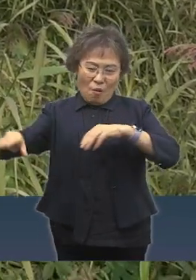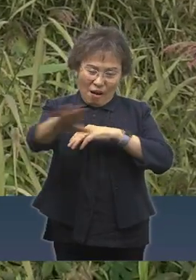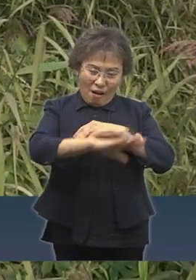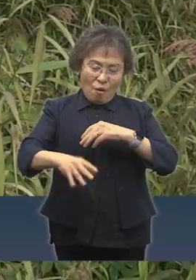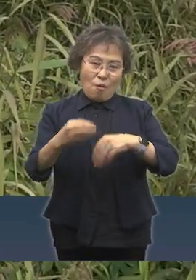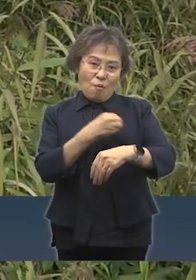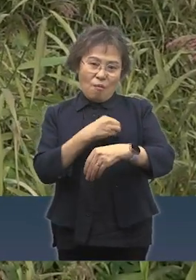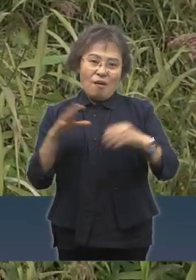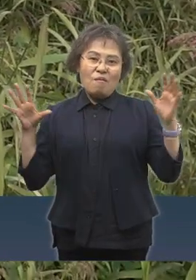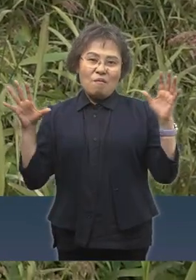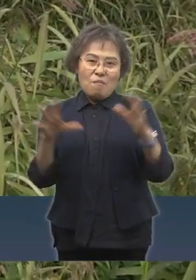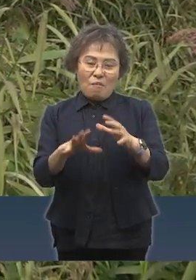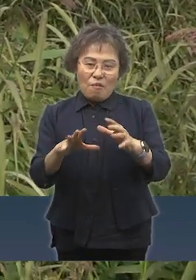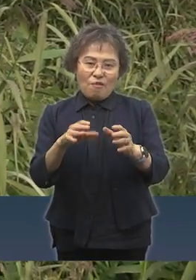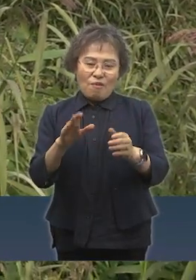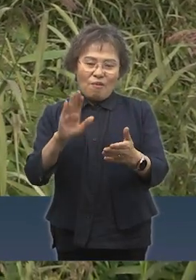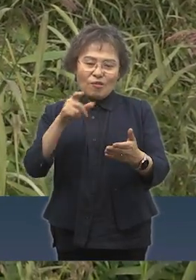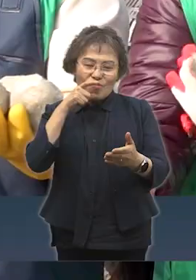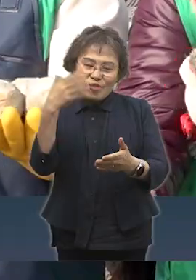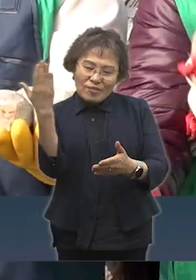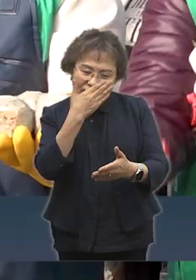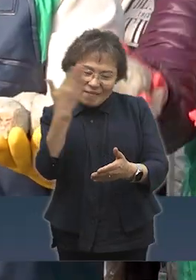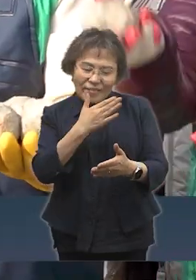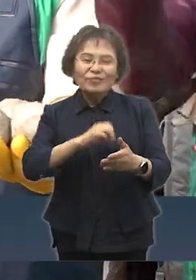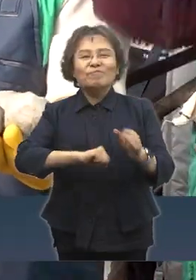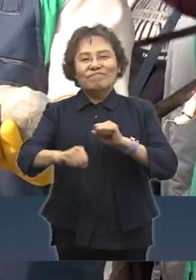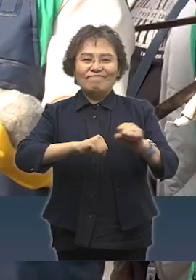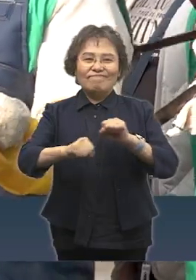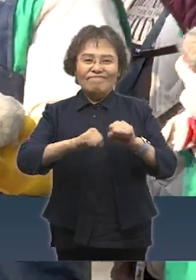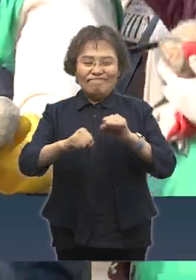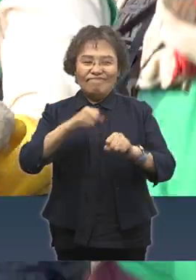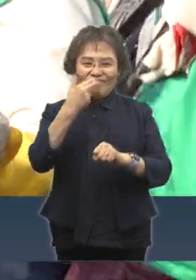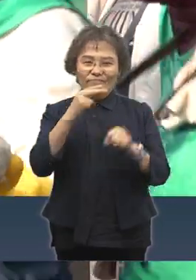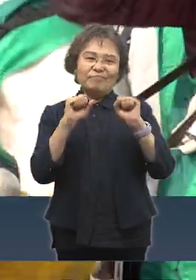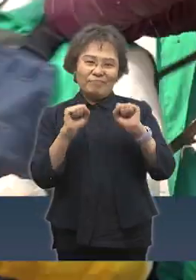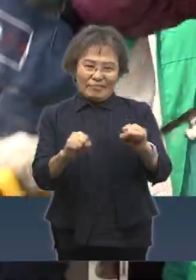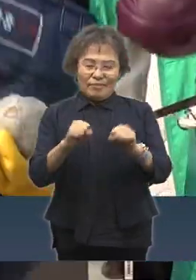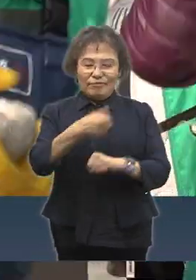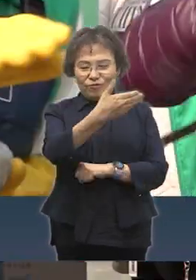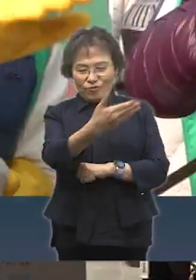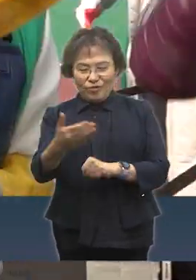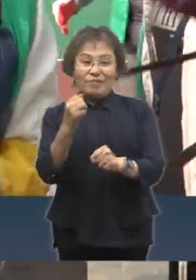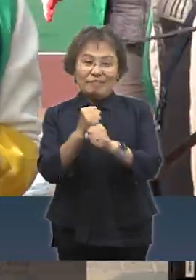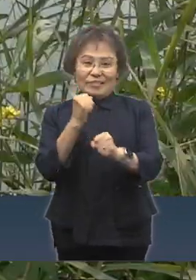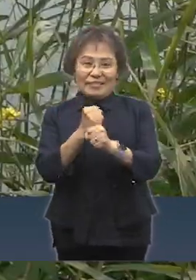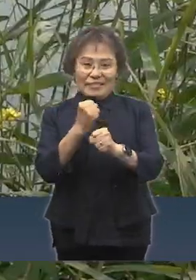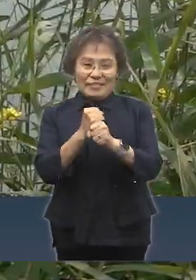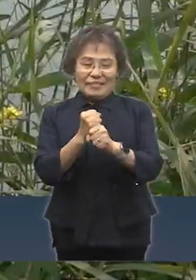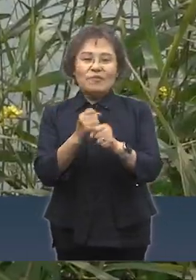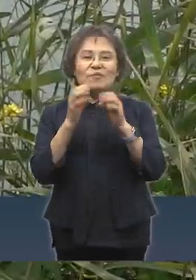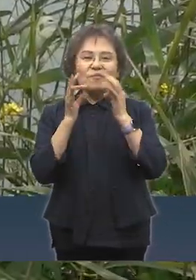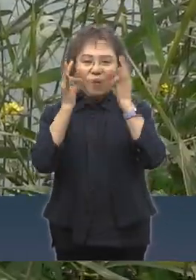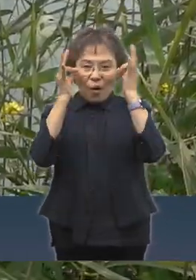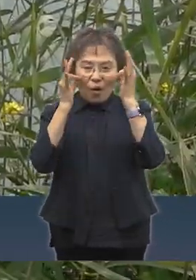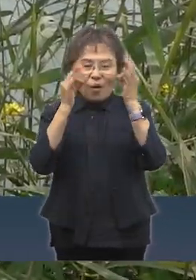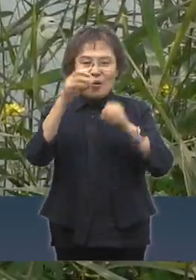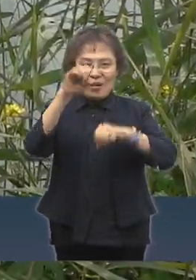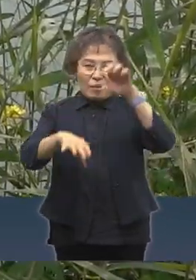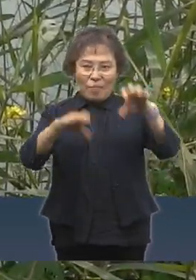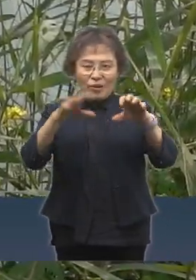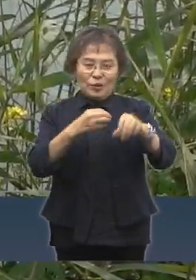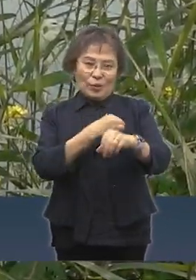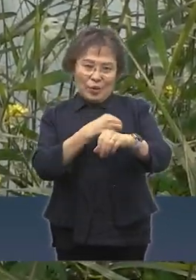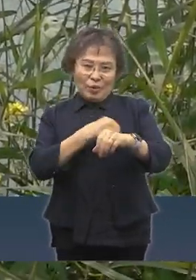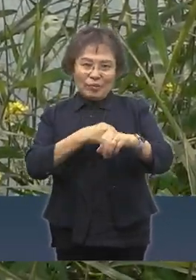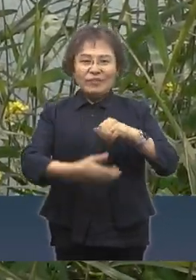전체회원이 모여 중랑천 가꾸기에 나섰습니다 그는 생명이 사라 숨쉬는 중랑천을 만들기 위해 노력해준